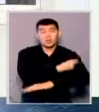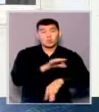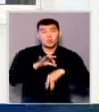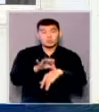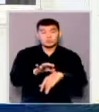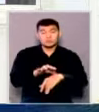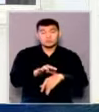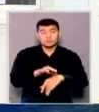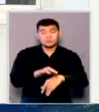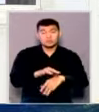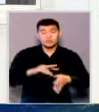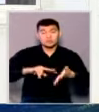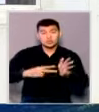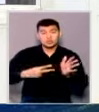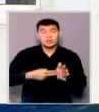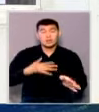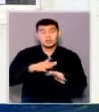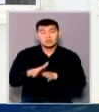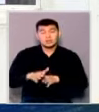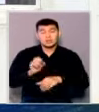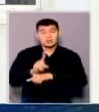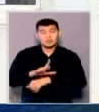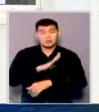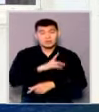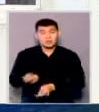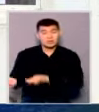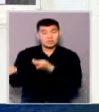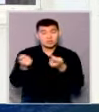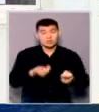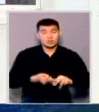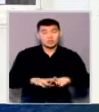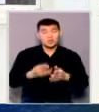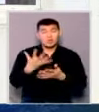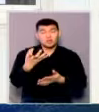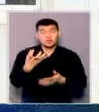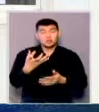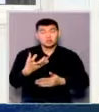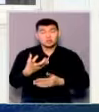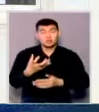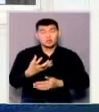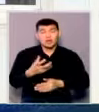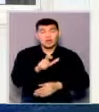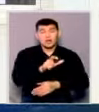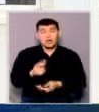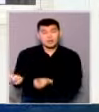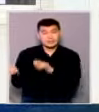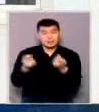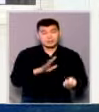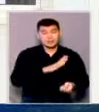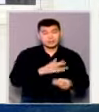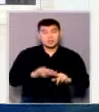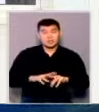деп вакцинаға тапсырыс бердік. Күнге 500-де вакцина қазір келіп тұр,